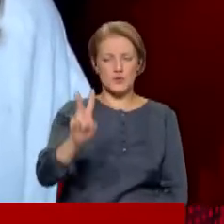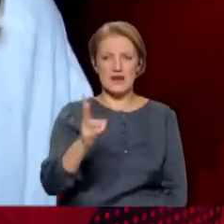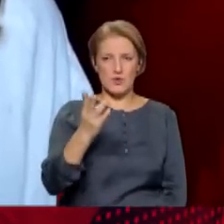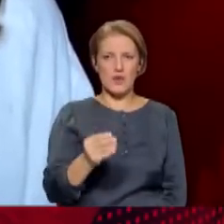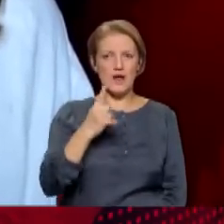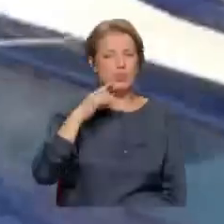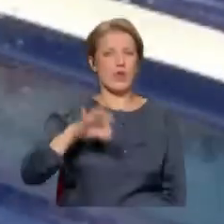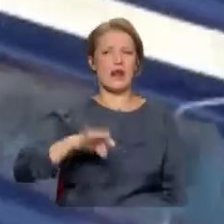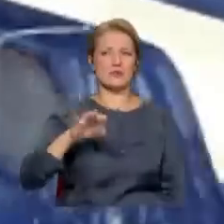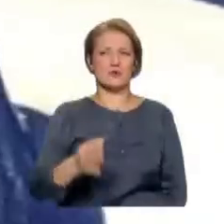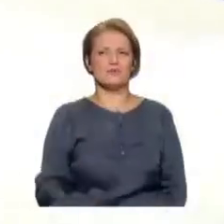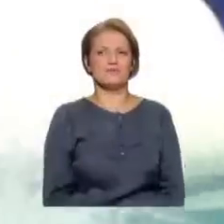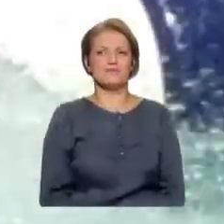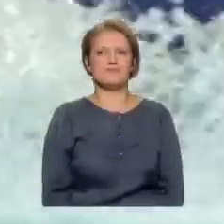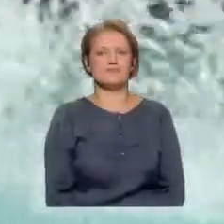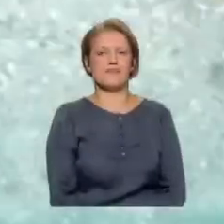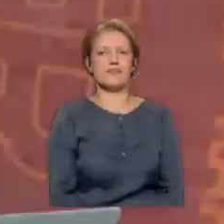olarak değerlendiriyoruz.